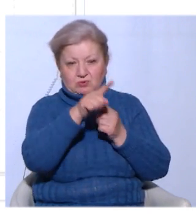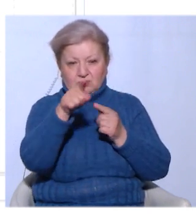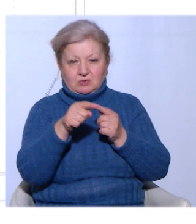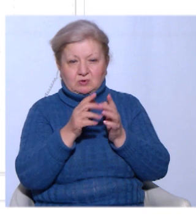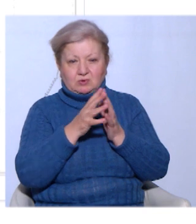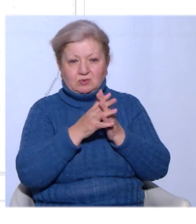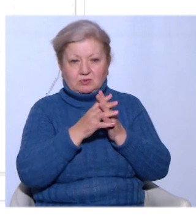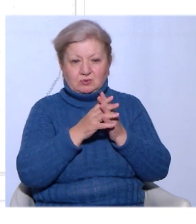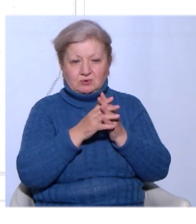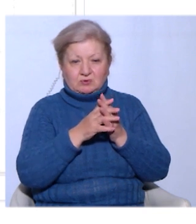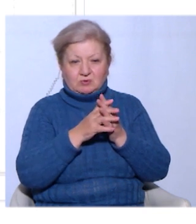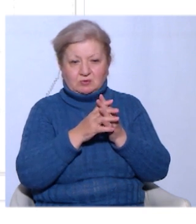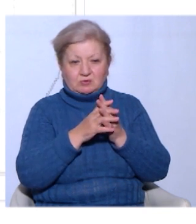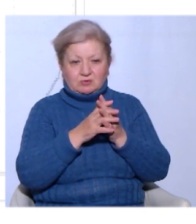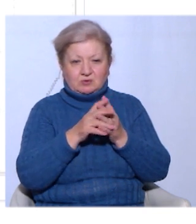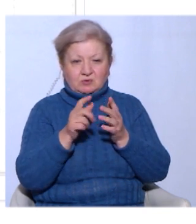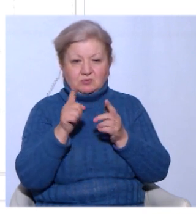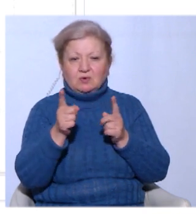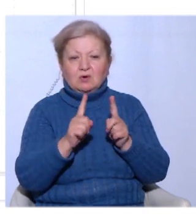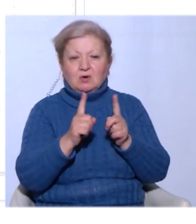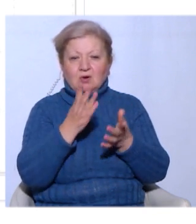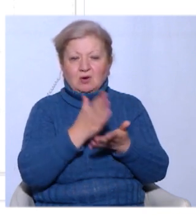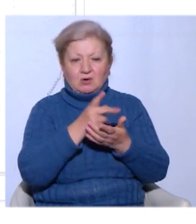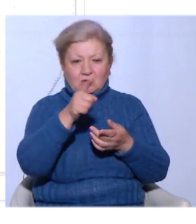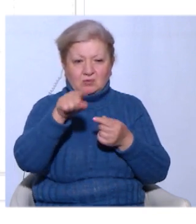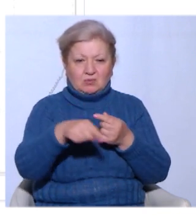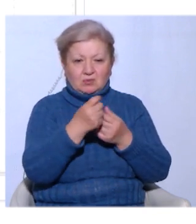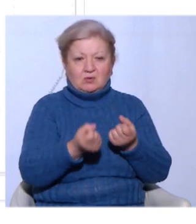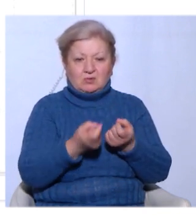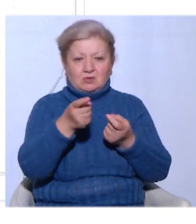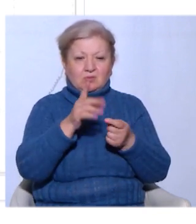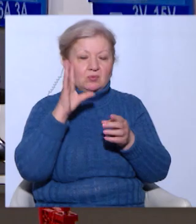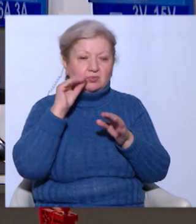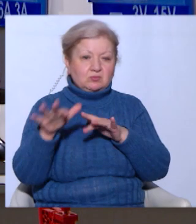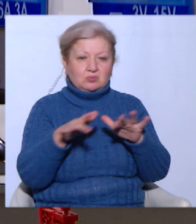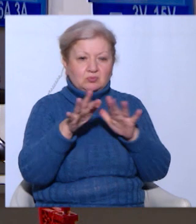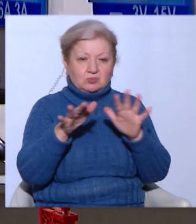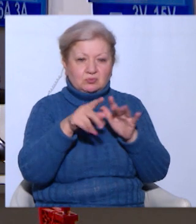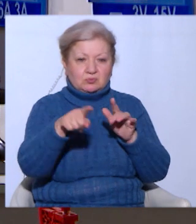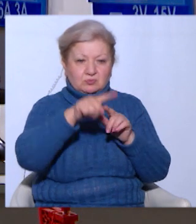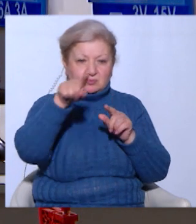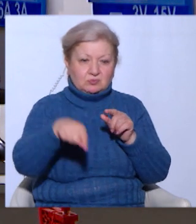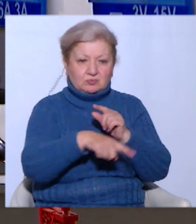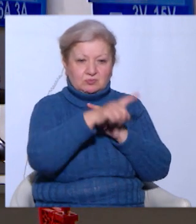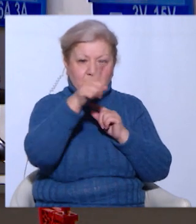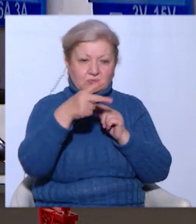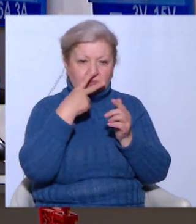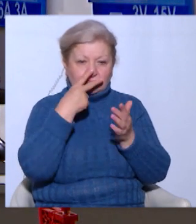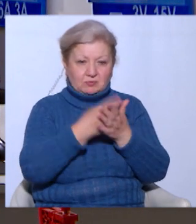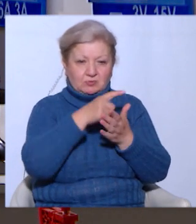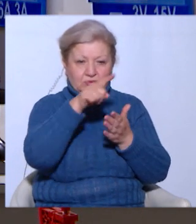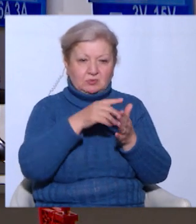ვექტორია. საიდან რა გამოვიდა, რომ მრუდწირული მოძრაობის დროს ჩვენ წრფივი თანაბარ მოძრაობაზე